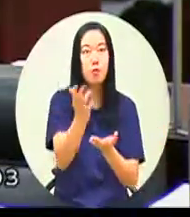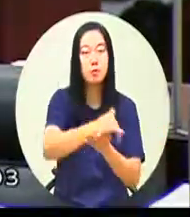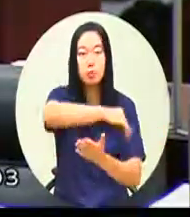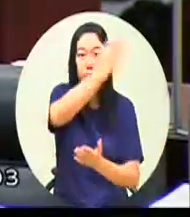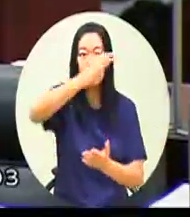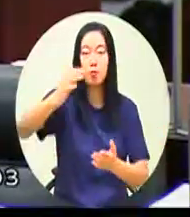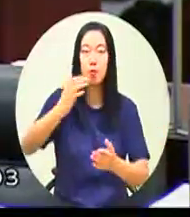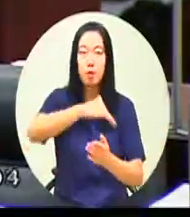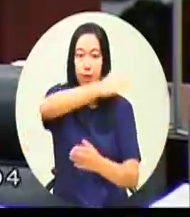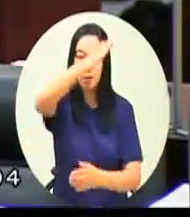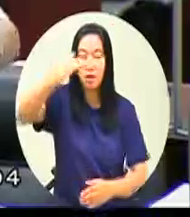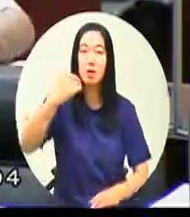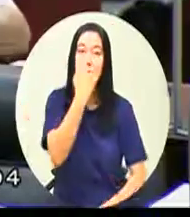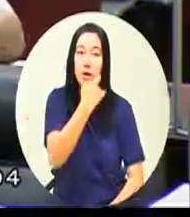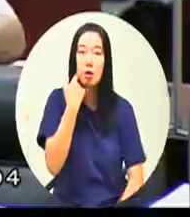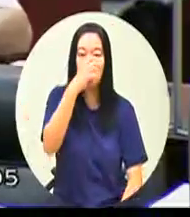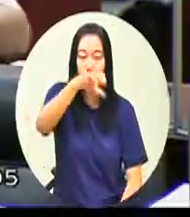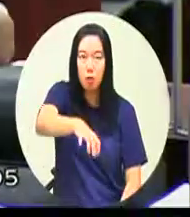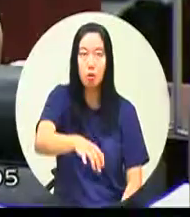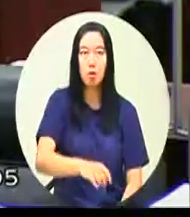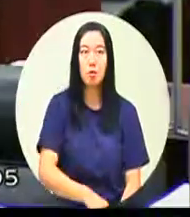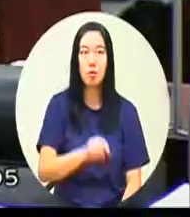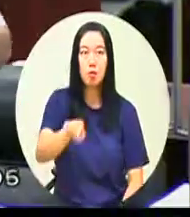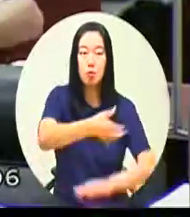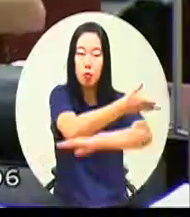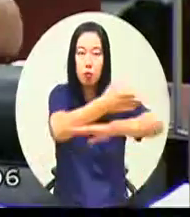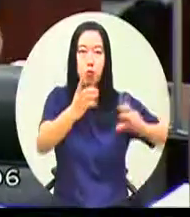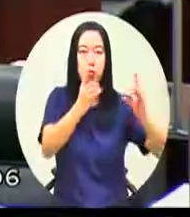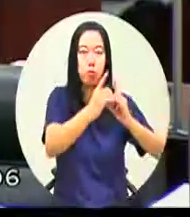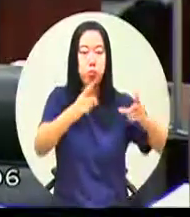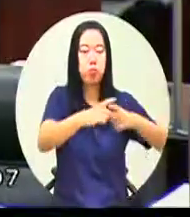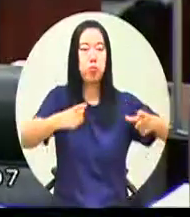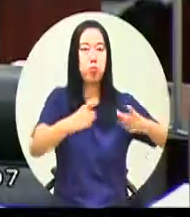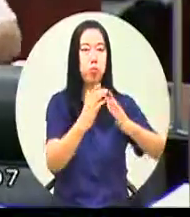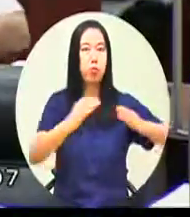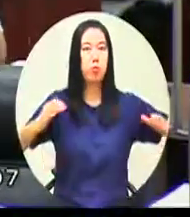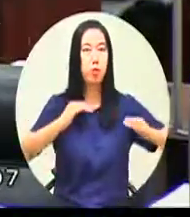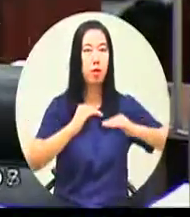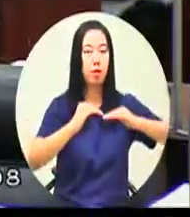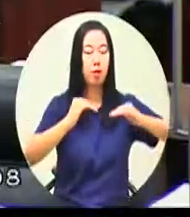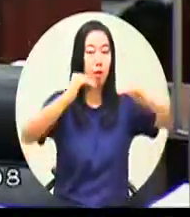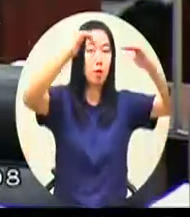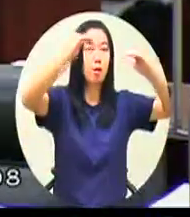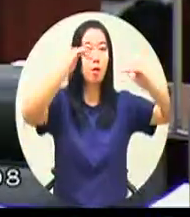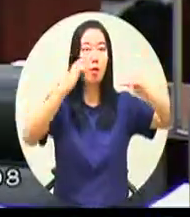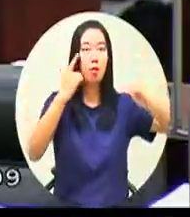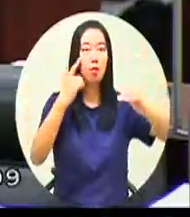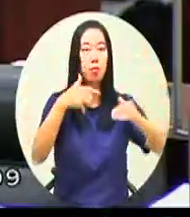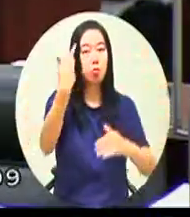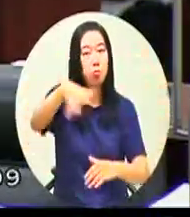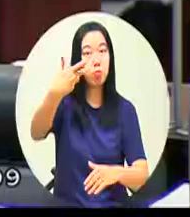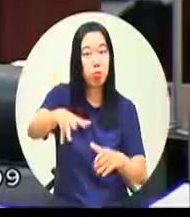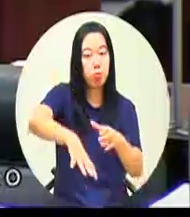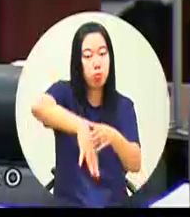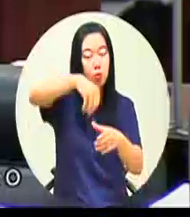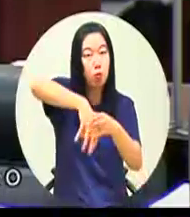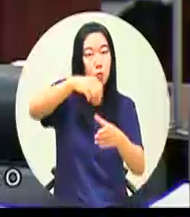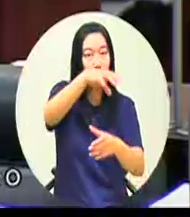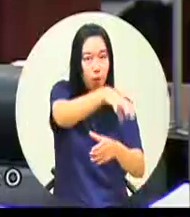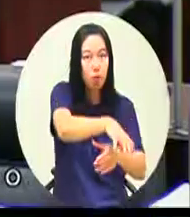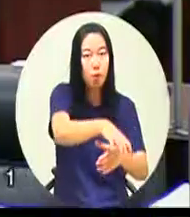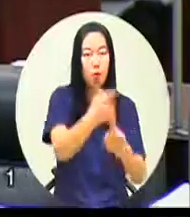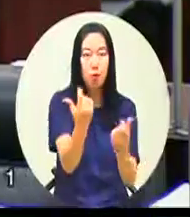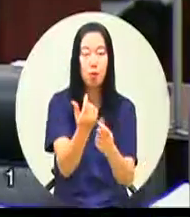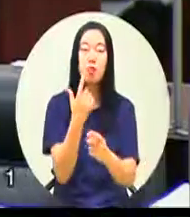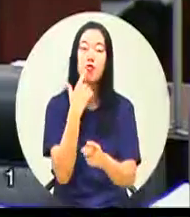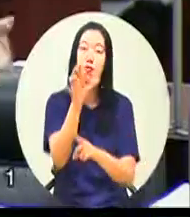吼、哦，因为伊就是好长修宽嘛吼，修管啊，所以既有抽水站，有这些，还有包括美